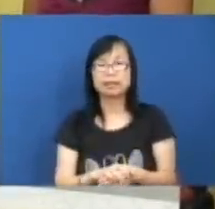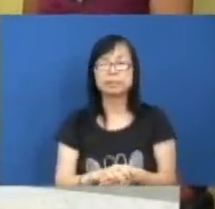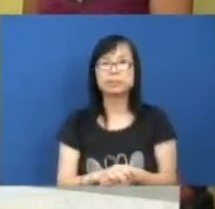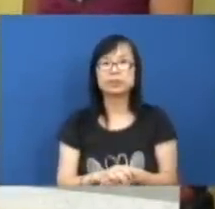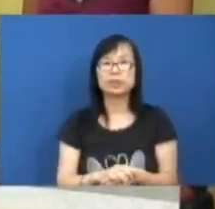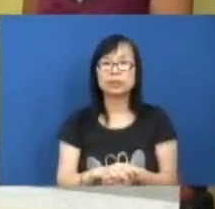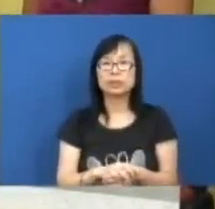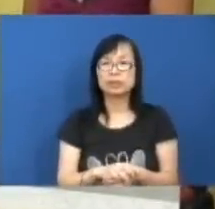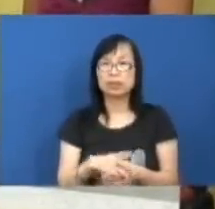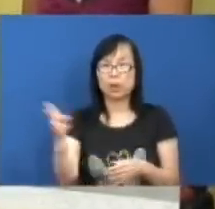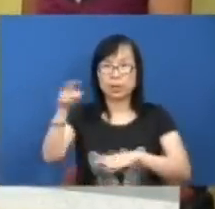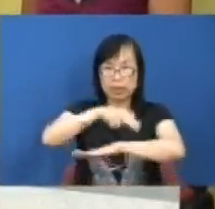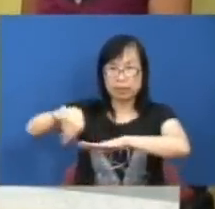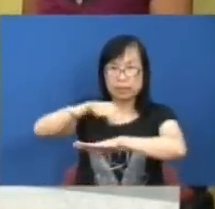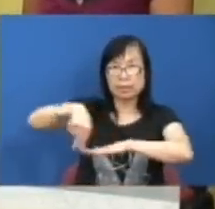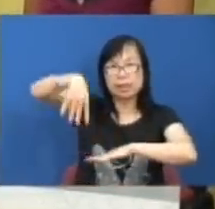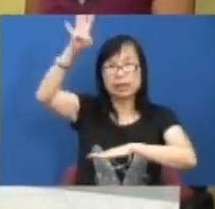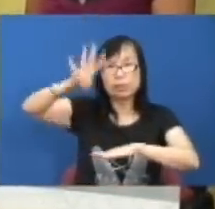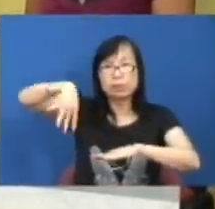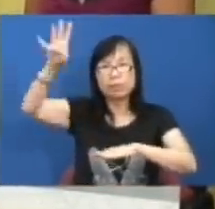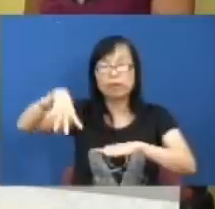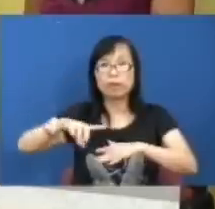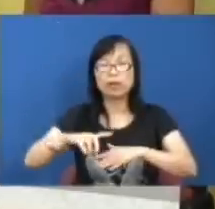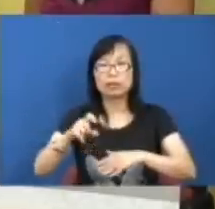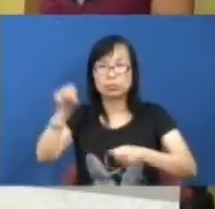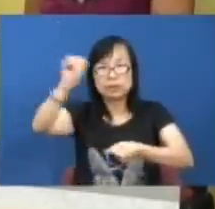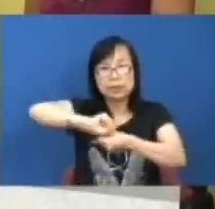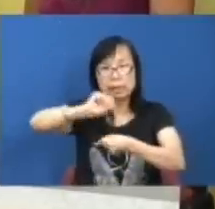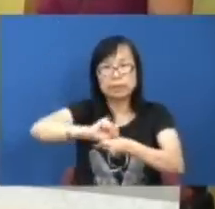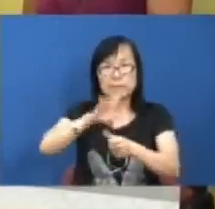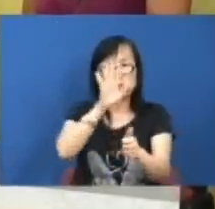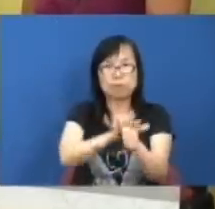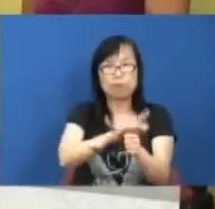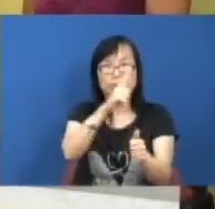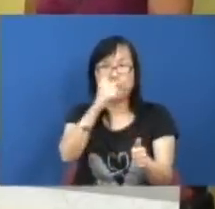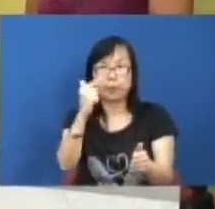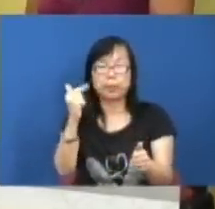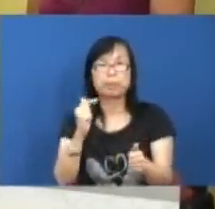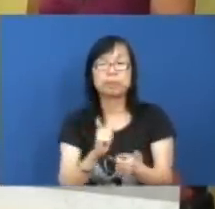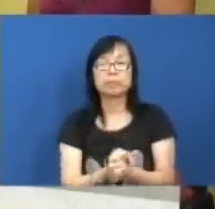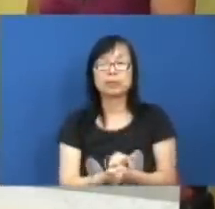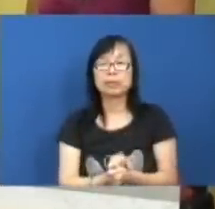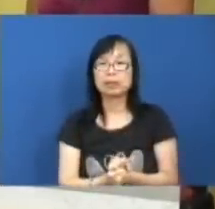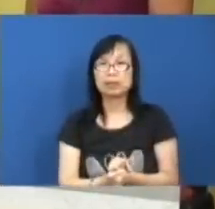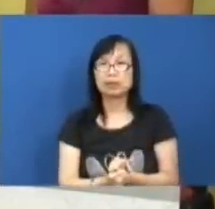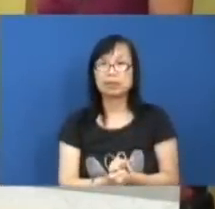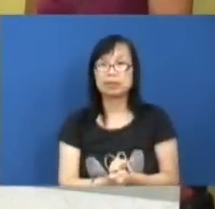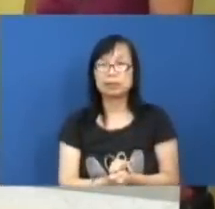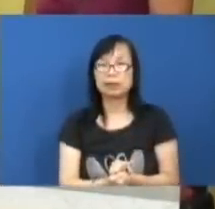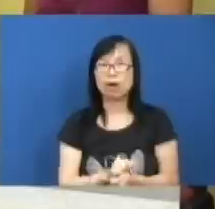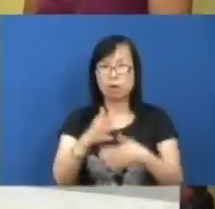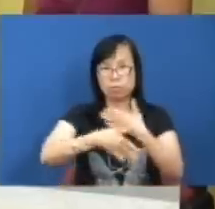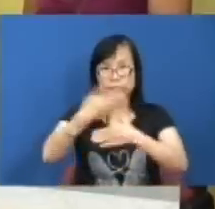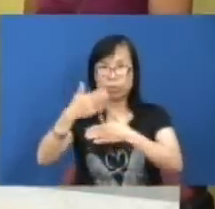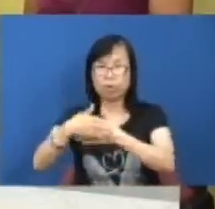咁喺嗰個我哋設計油漆個方程式裏邊咧，其實都加入咗防霉嘅一個質地喺度嘅。咁至於嗰個牆